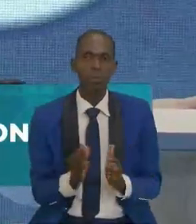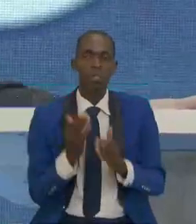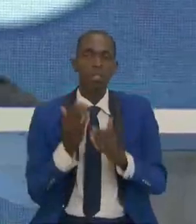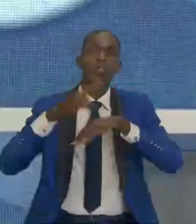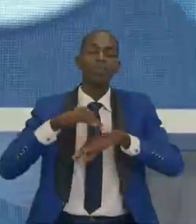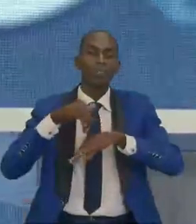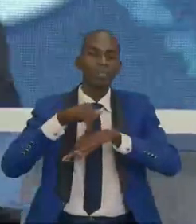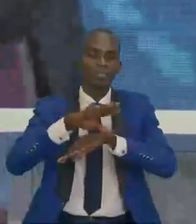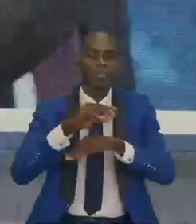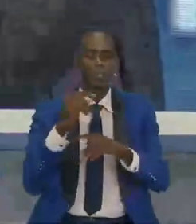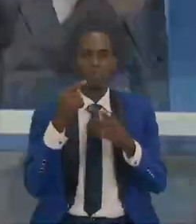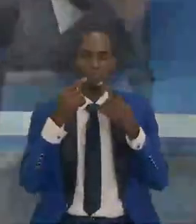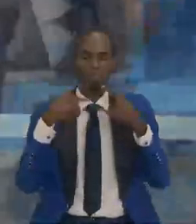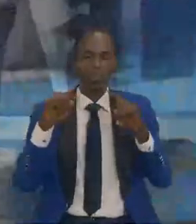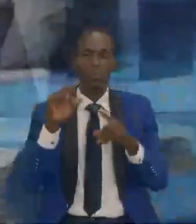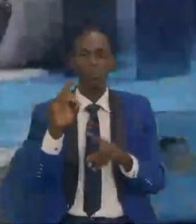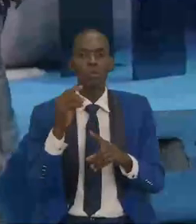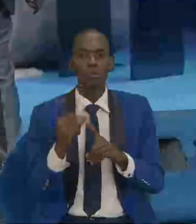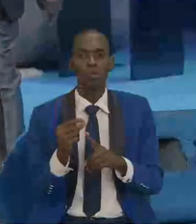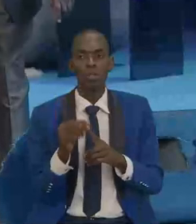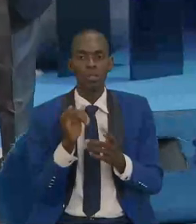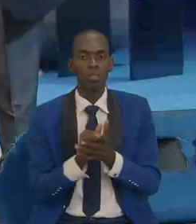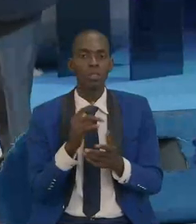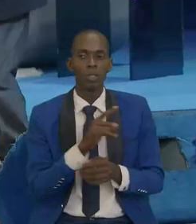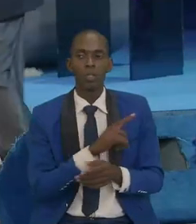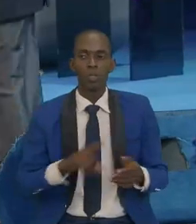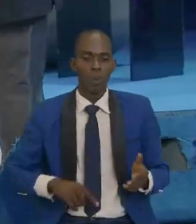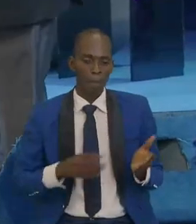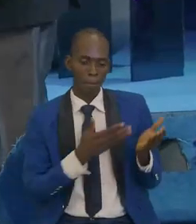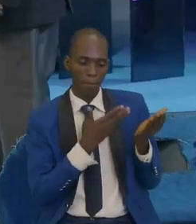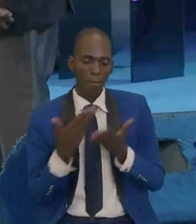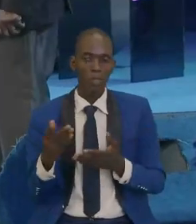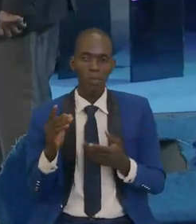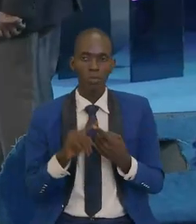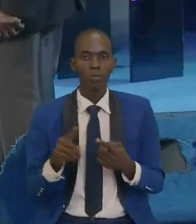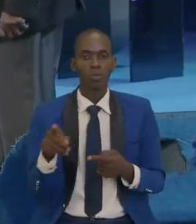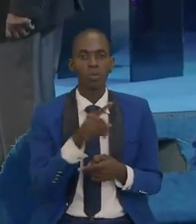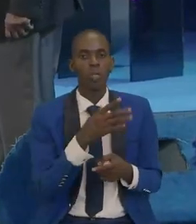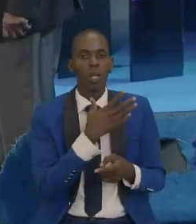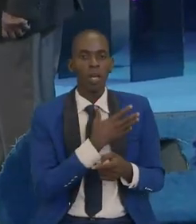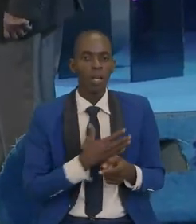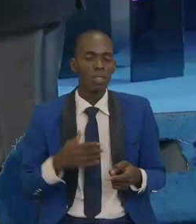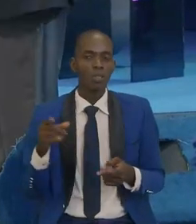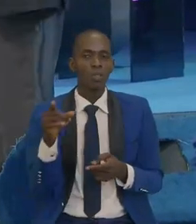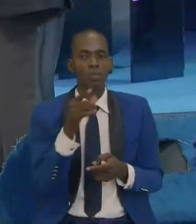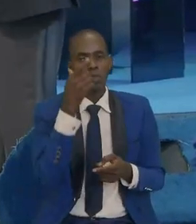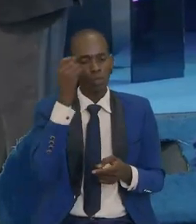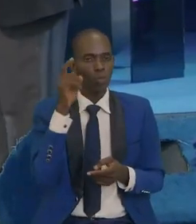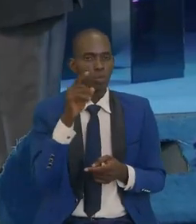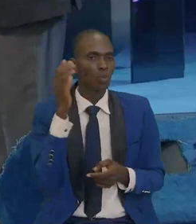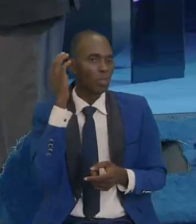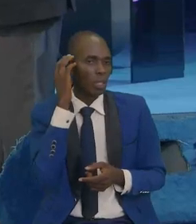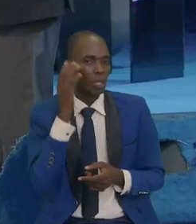l'exhortation envoyée du ciel, la déclaration envoyée du ciel, ce que le Seigneur